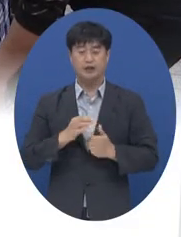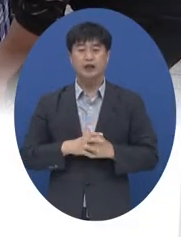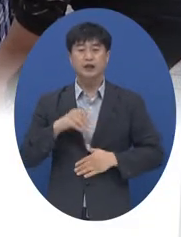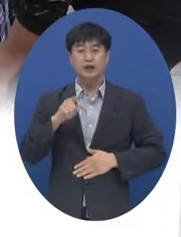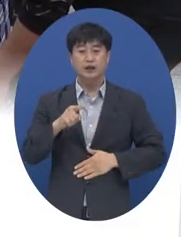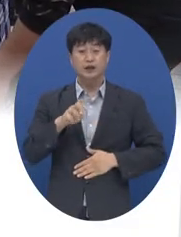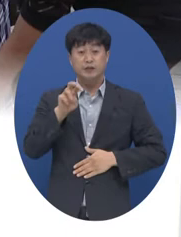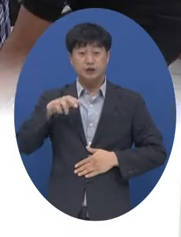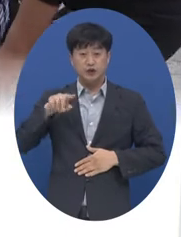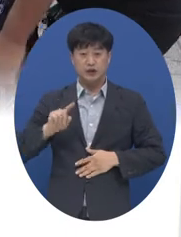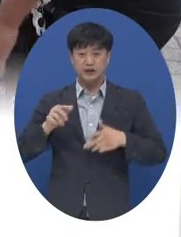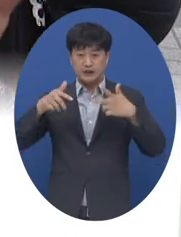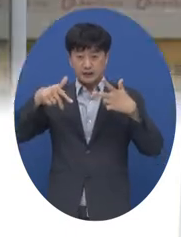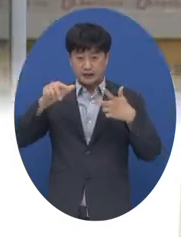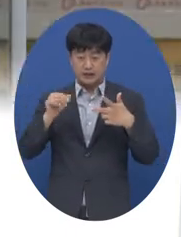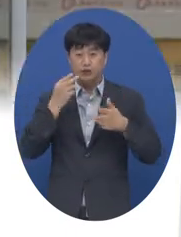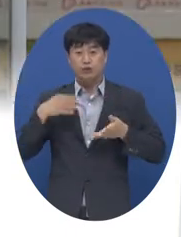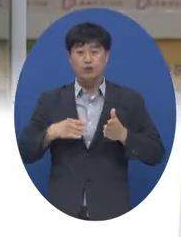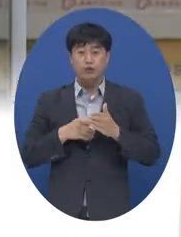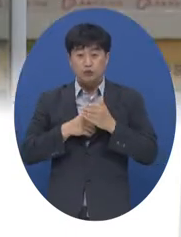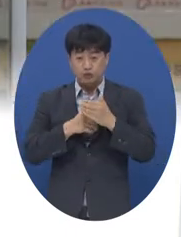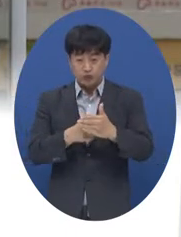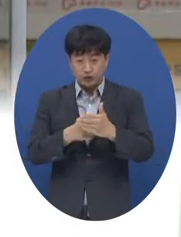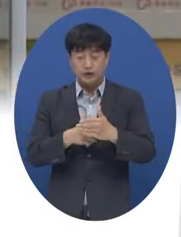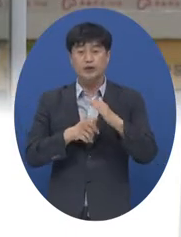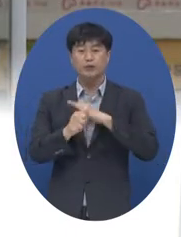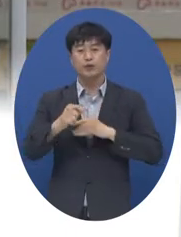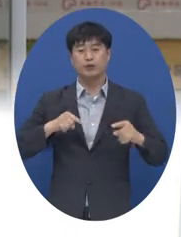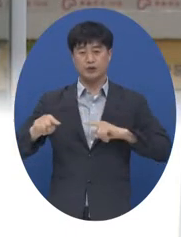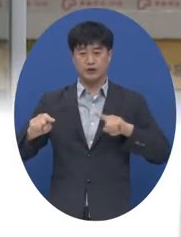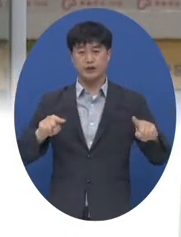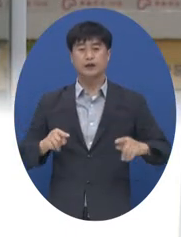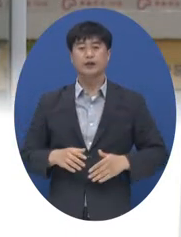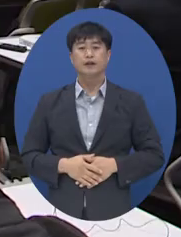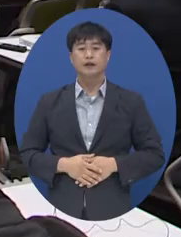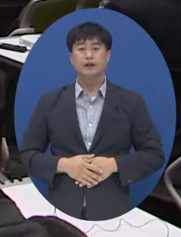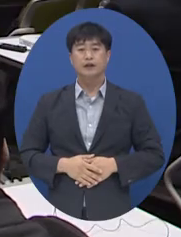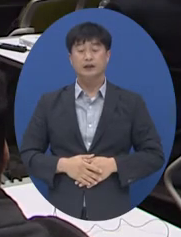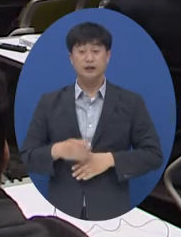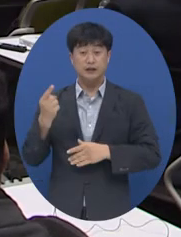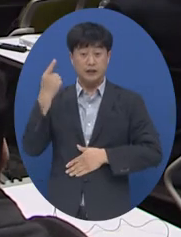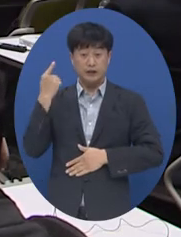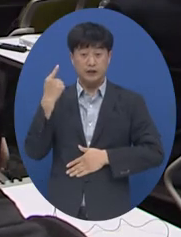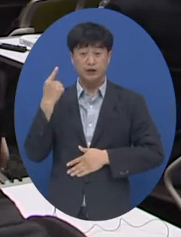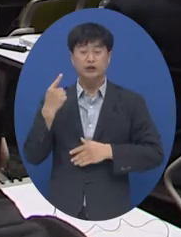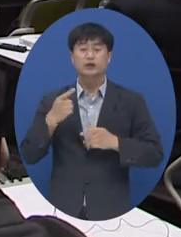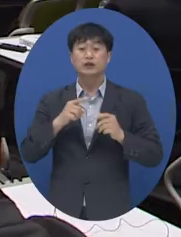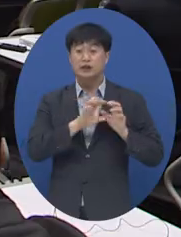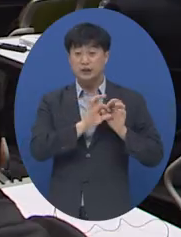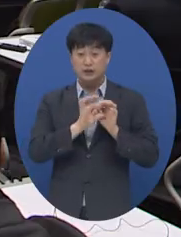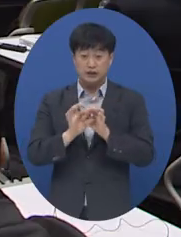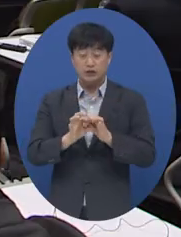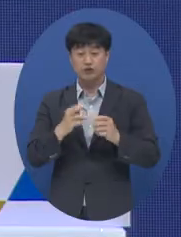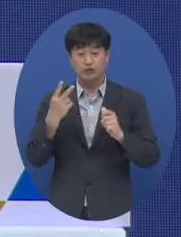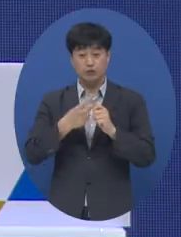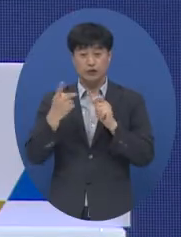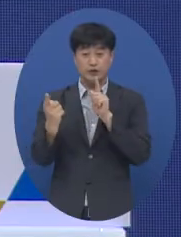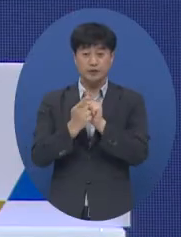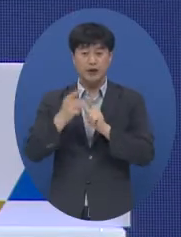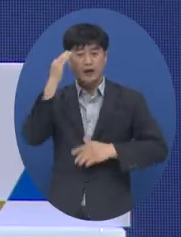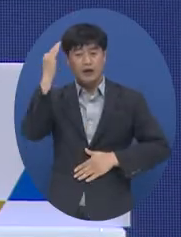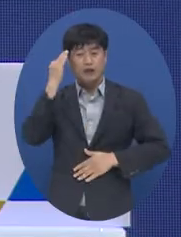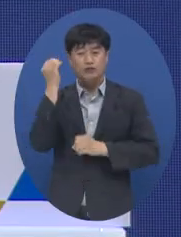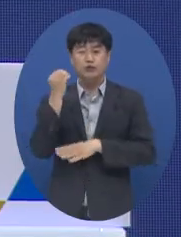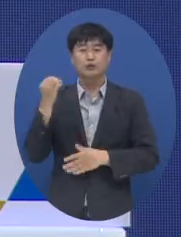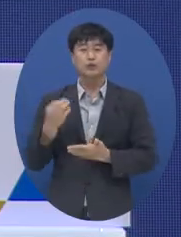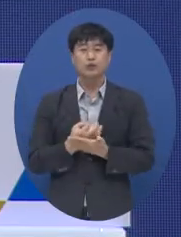이는 민선 실기의 경기도가 추진하는 대표 정책입니다 작년에 이어 2회째를 맞은 대한민국